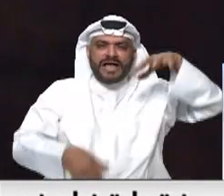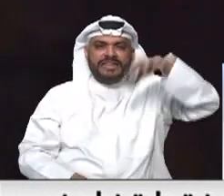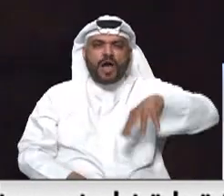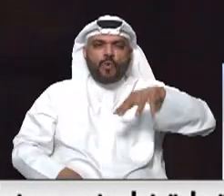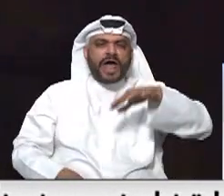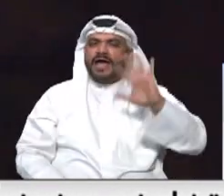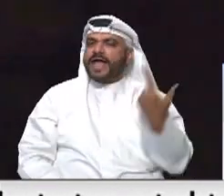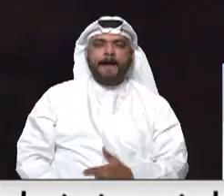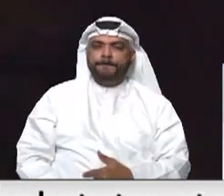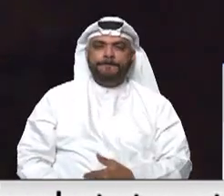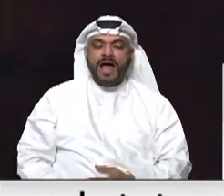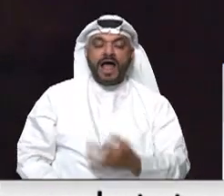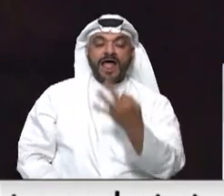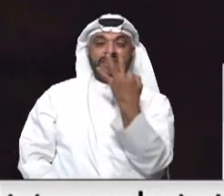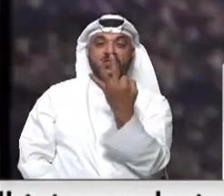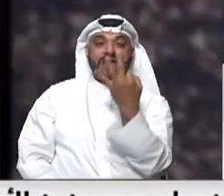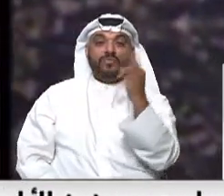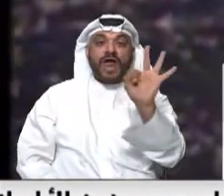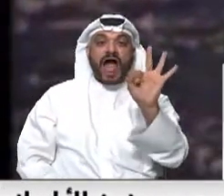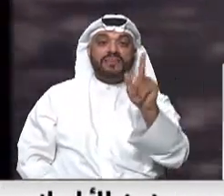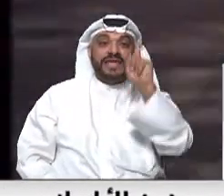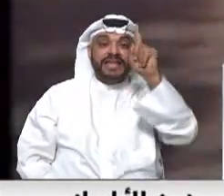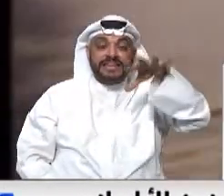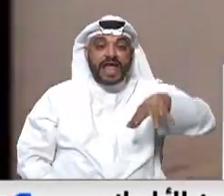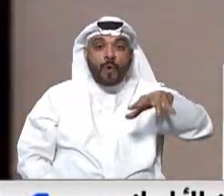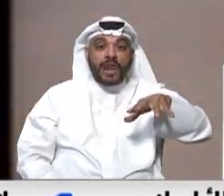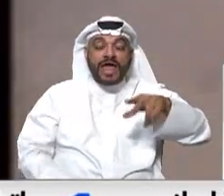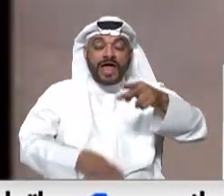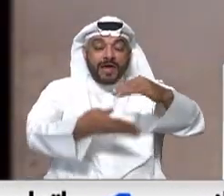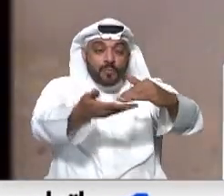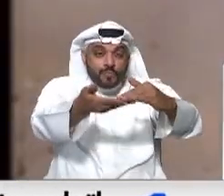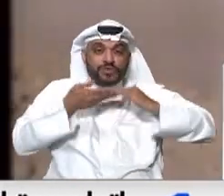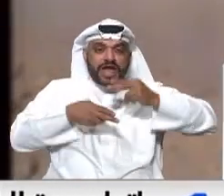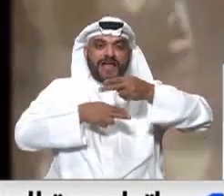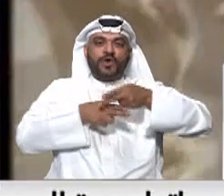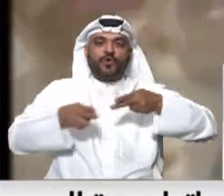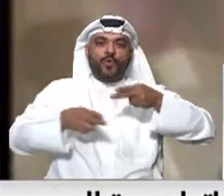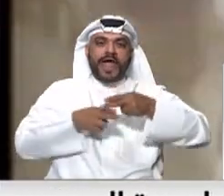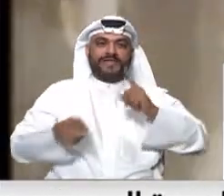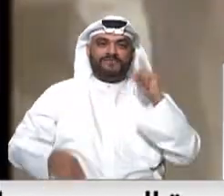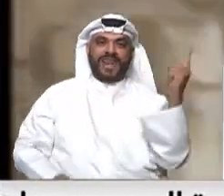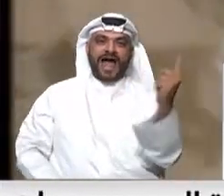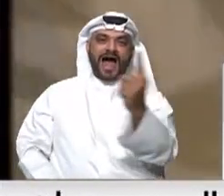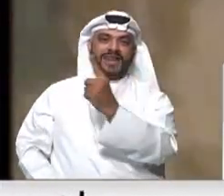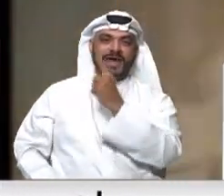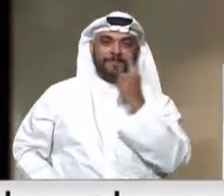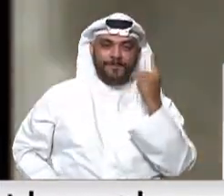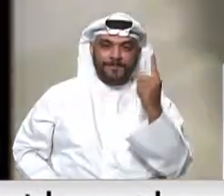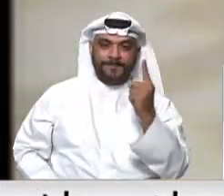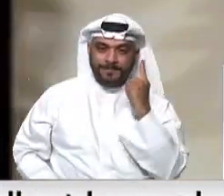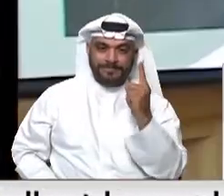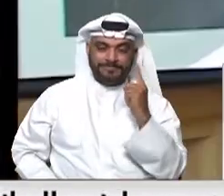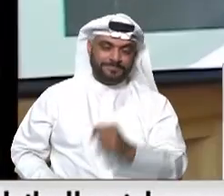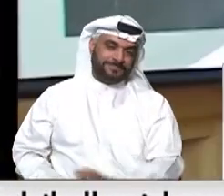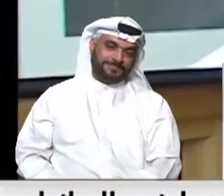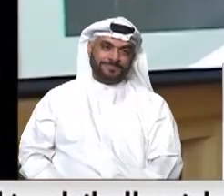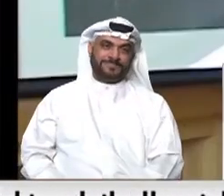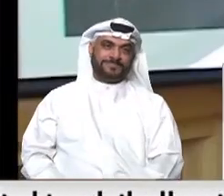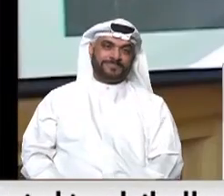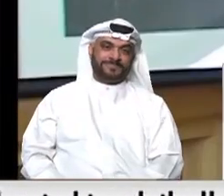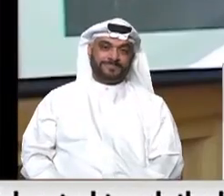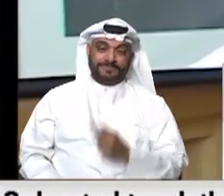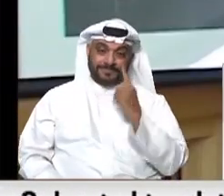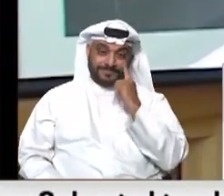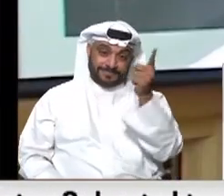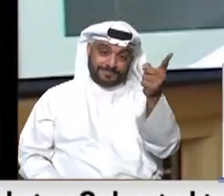الثانية وتحرير جزر فوكلاند، بحسب ما أكده قائد القوات البريطانية في حرب تحرير الكويت.